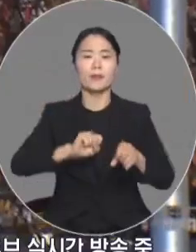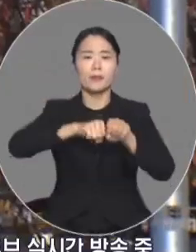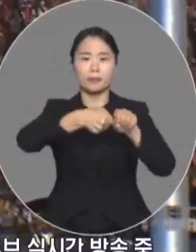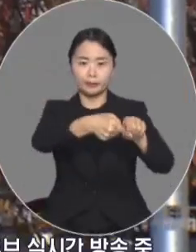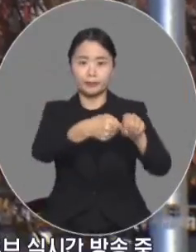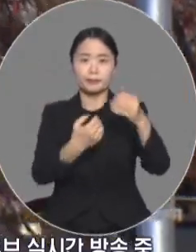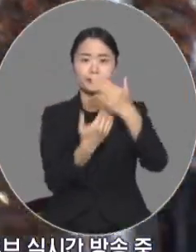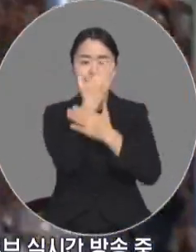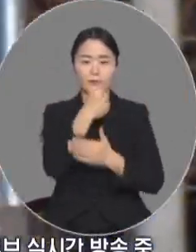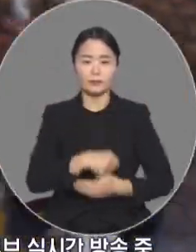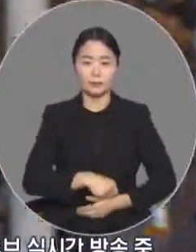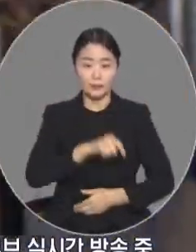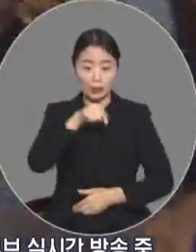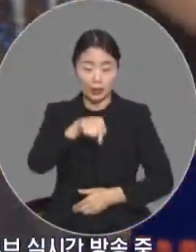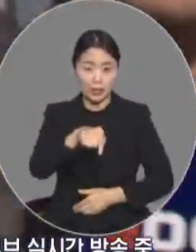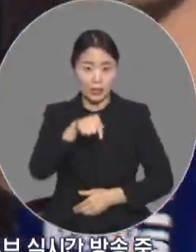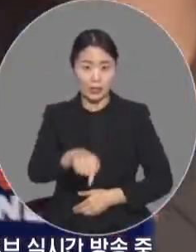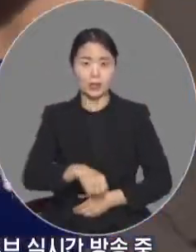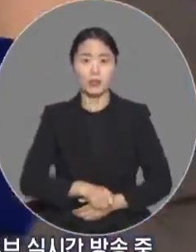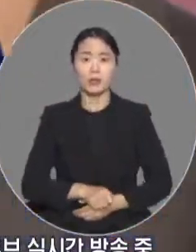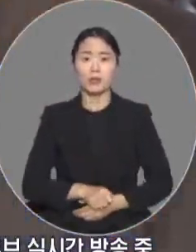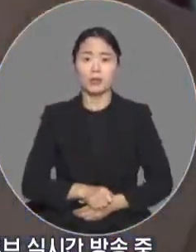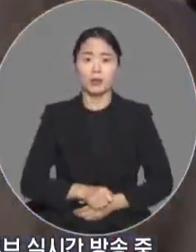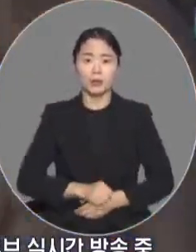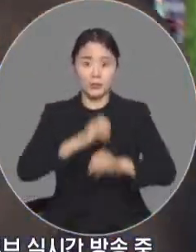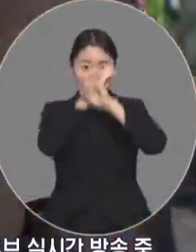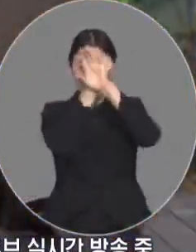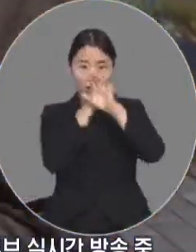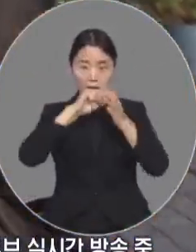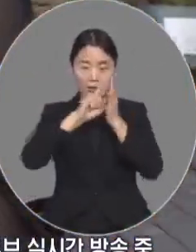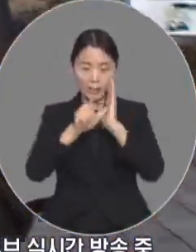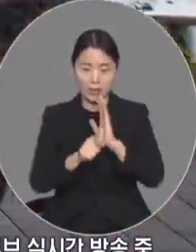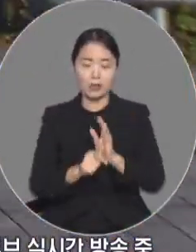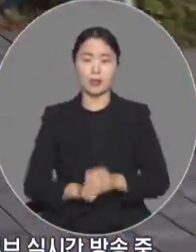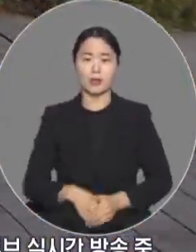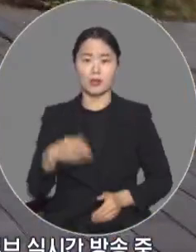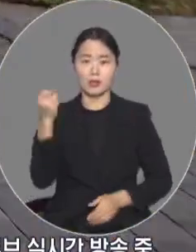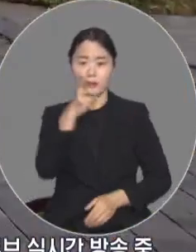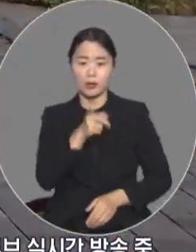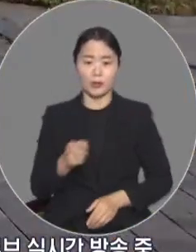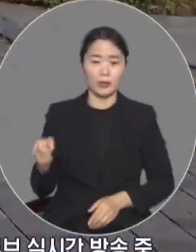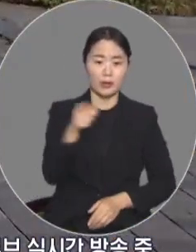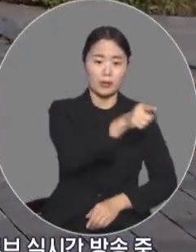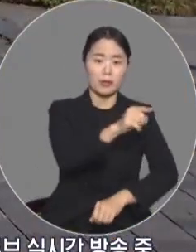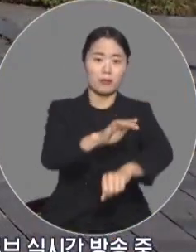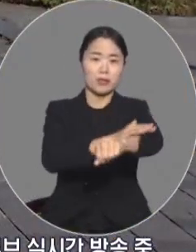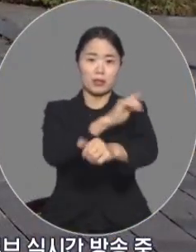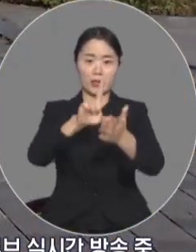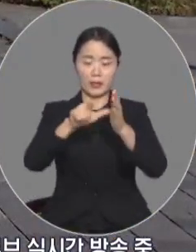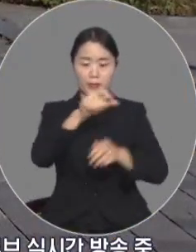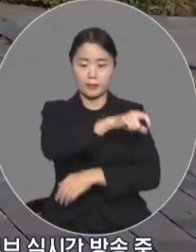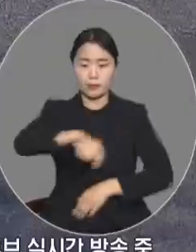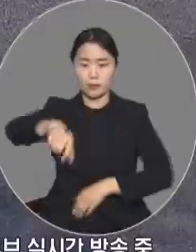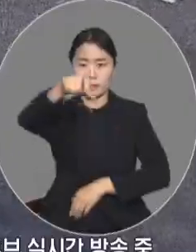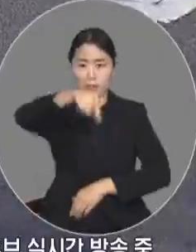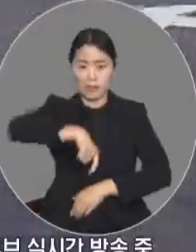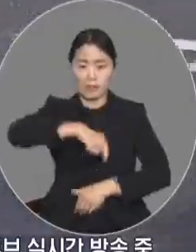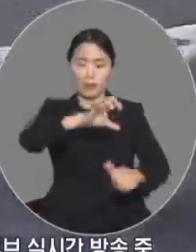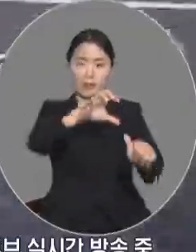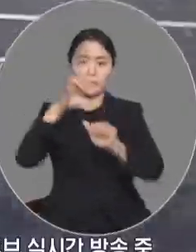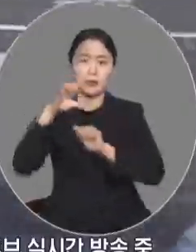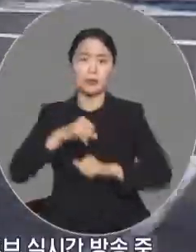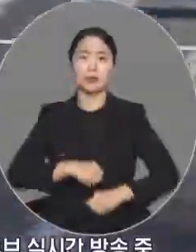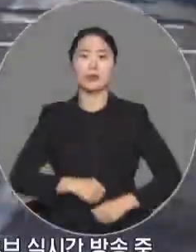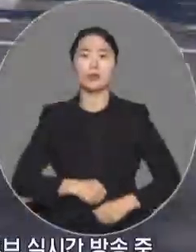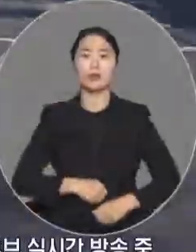사고 현장입니다. 사기범 일당은 이곳처럼 지시 위반이나 차선 변경이 잦은 교차로 등을 범행 장소로 이용했습니다.